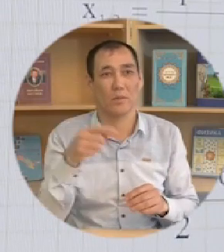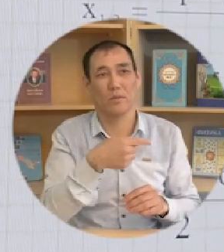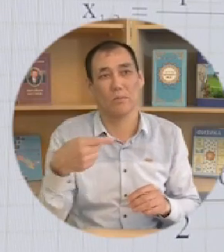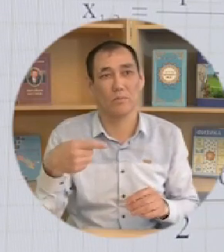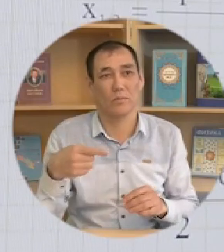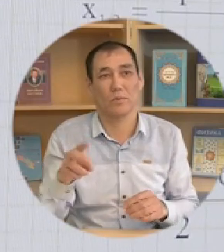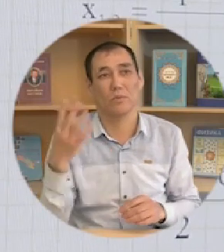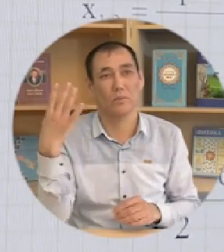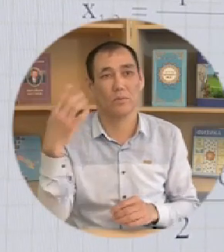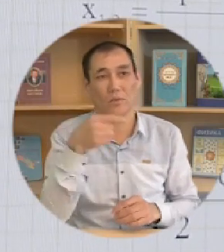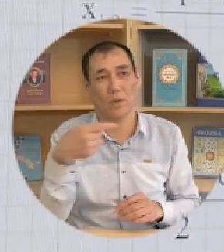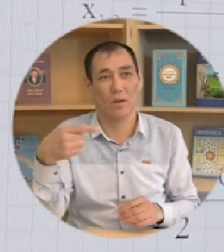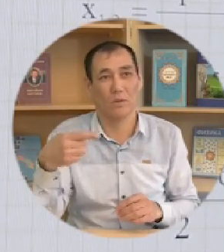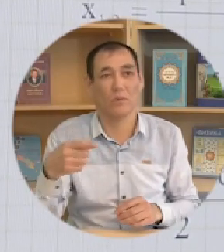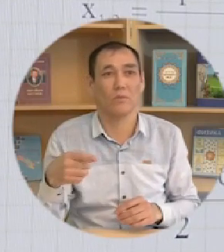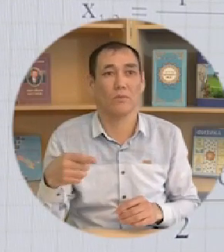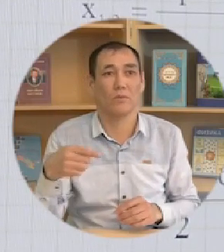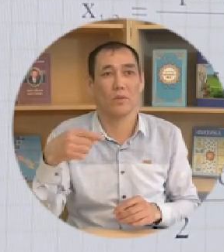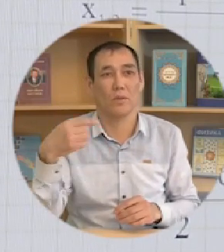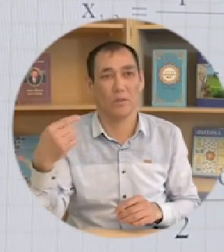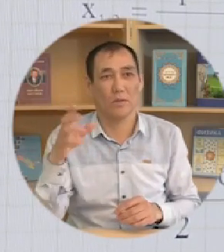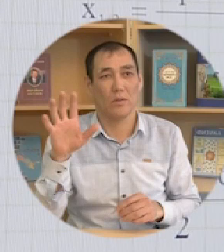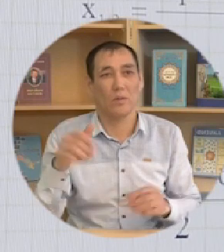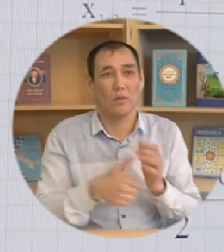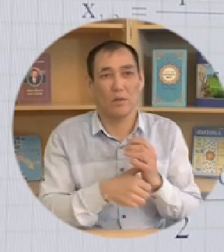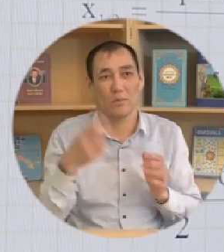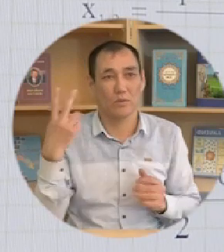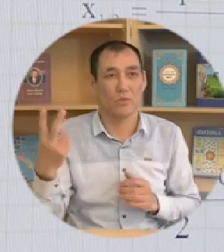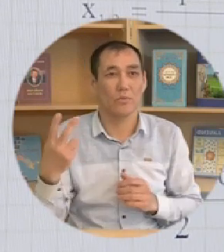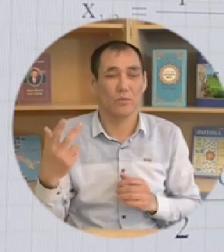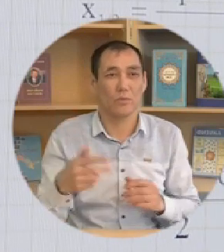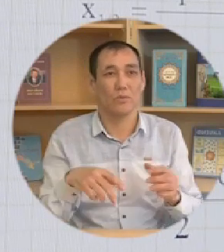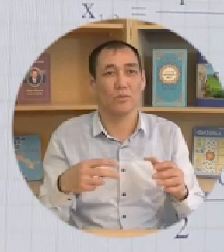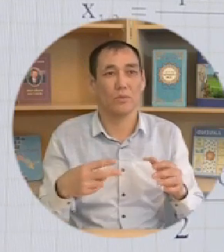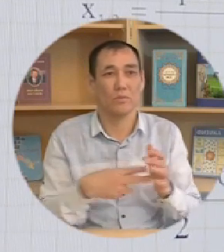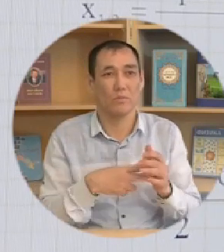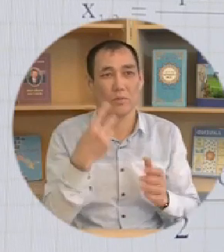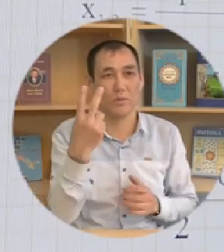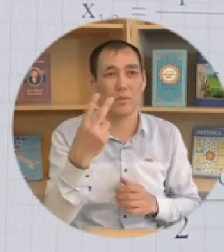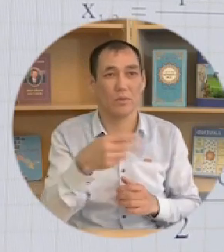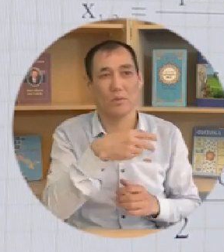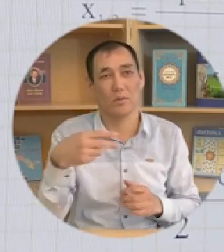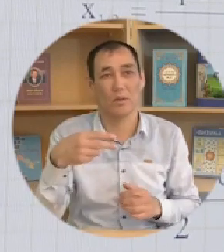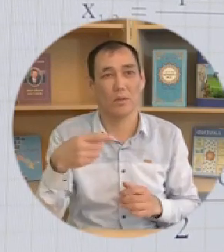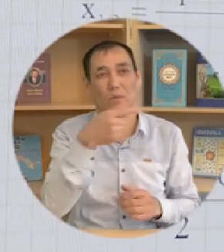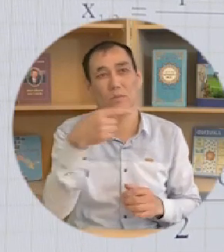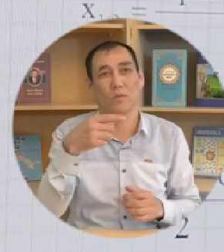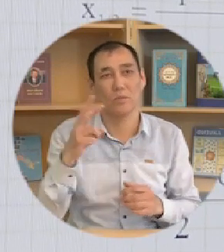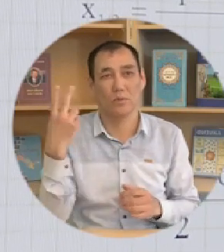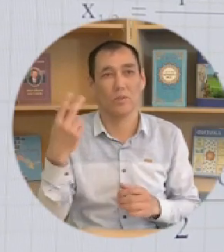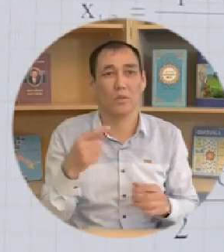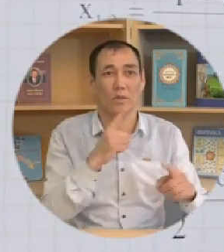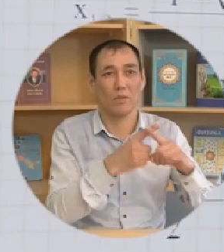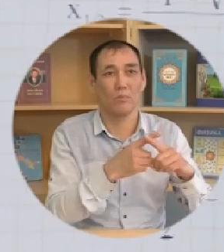квадраты алынған 4 көбейтілген минус 63 бөлінген 2. Тең, минус